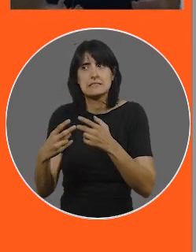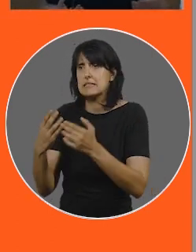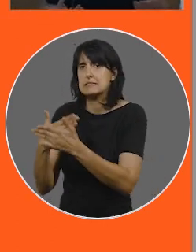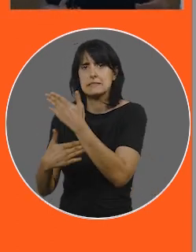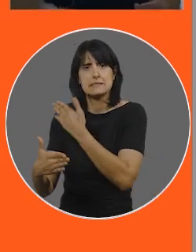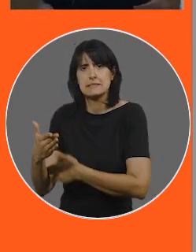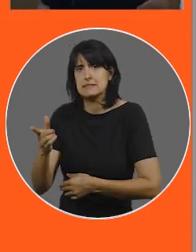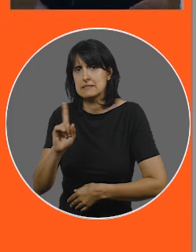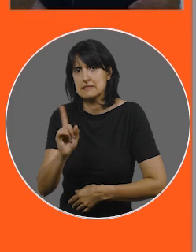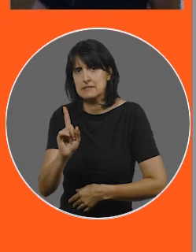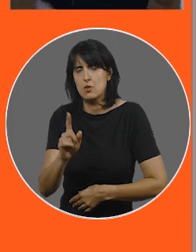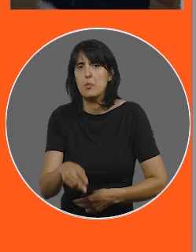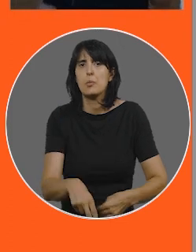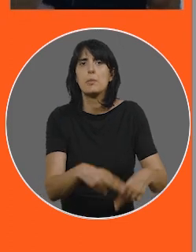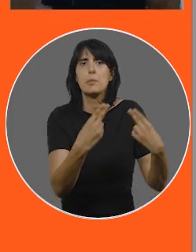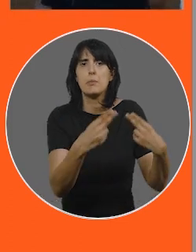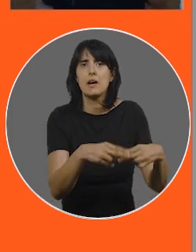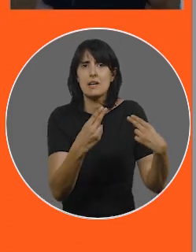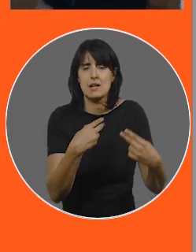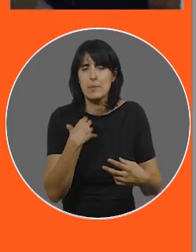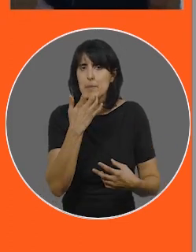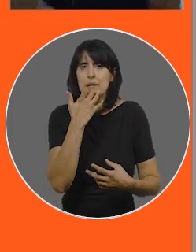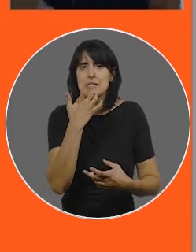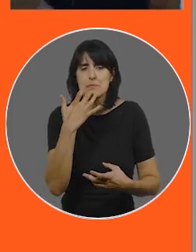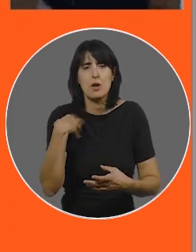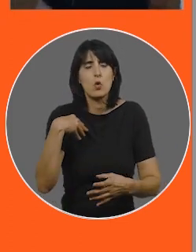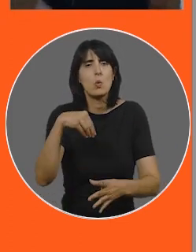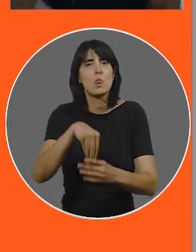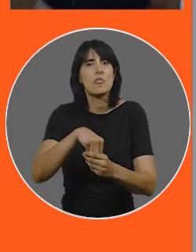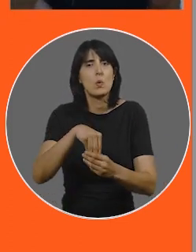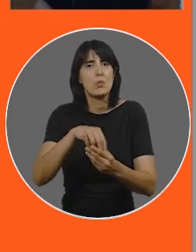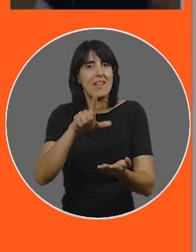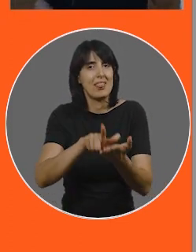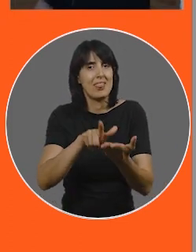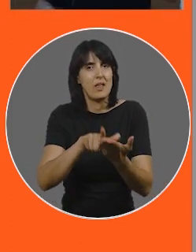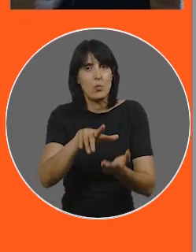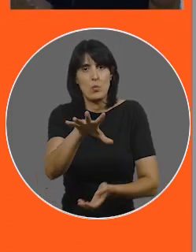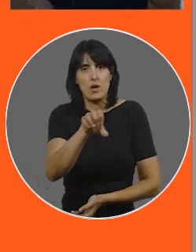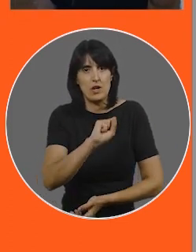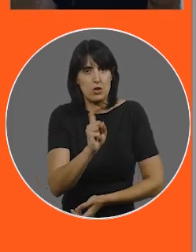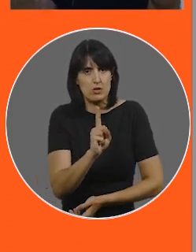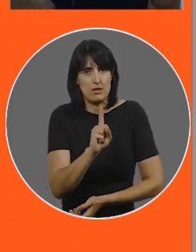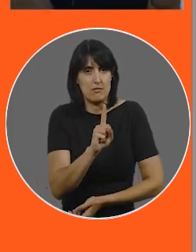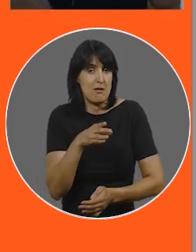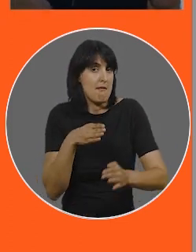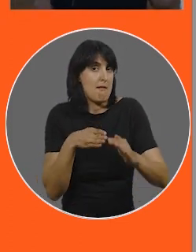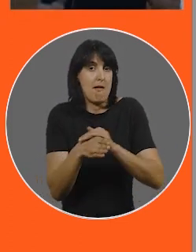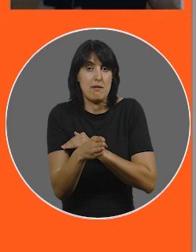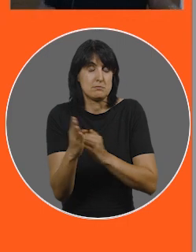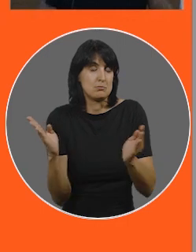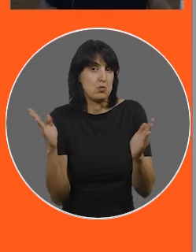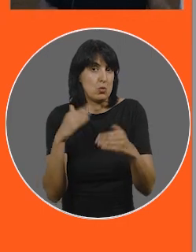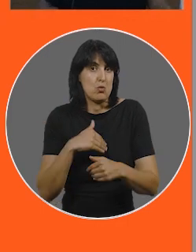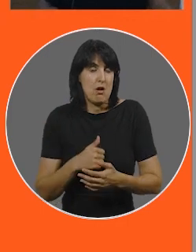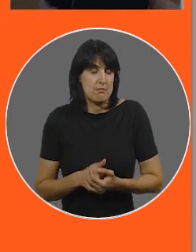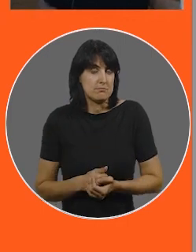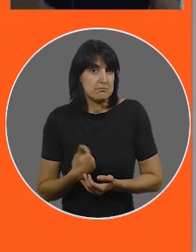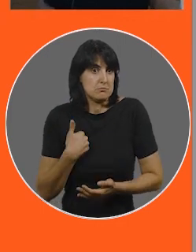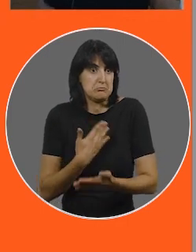discapacitat, m'enteneu? Perquè si jo tinc un contingut en una llengua que no entenc, doncs tampoc hi tinc accés, per dir-ho d'una